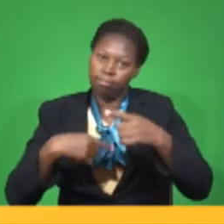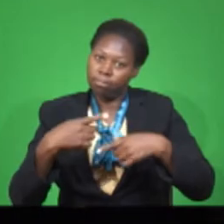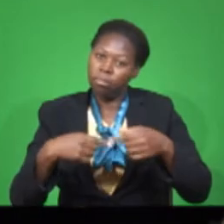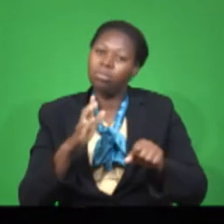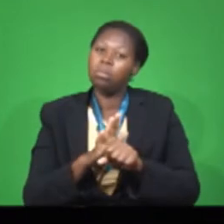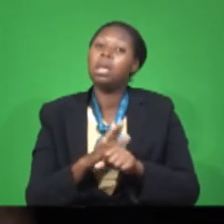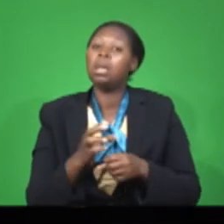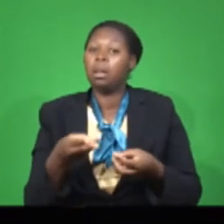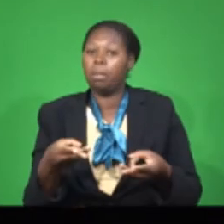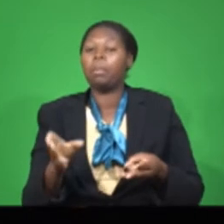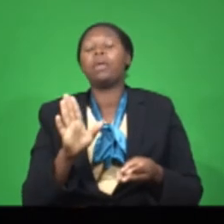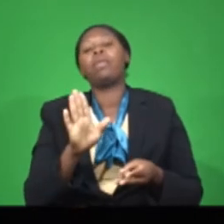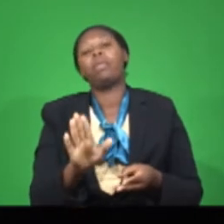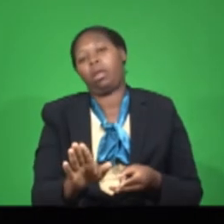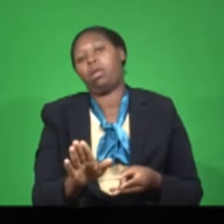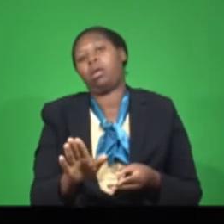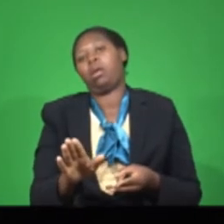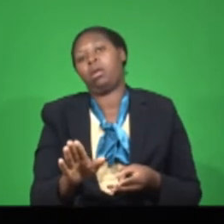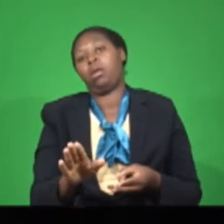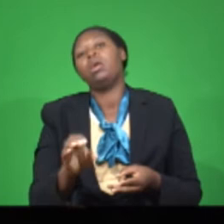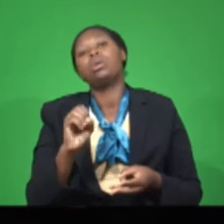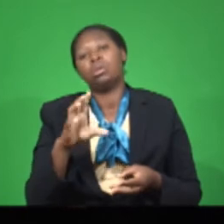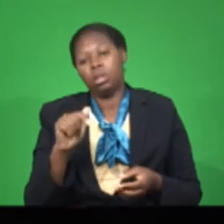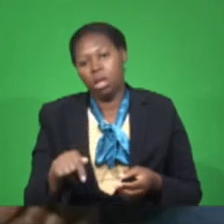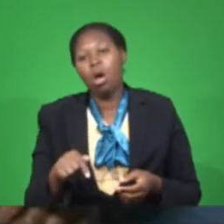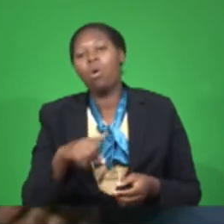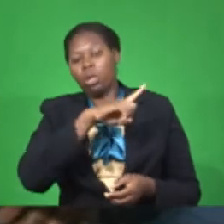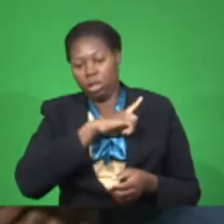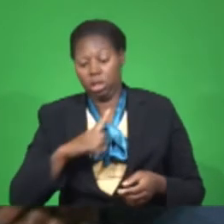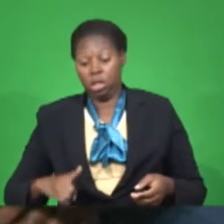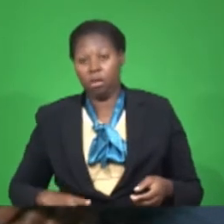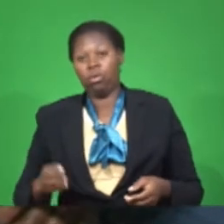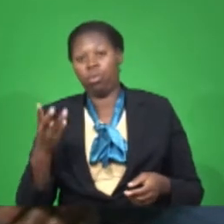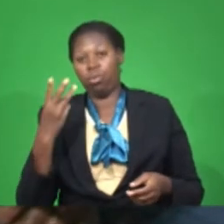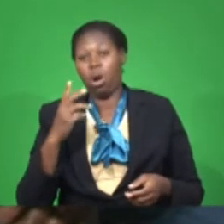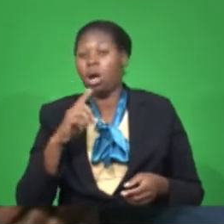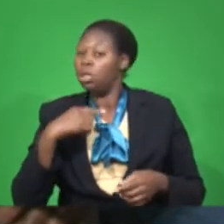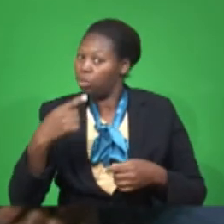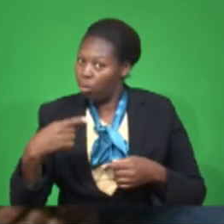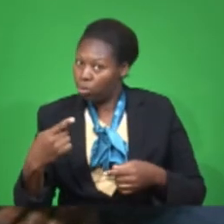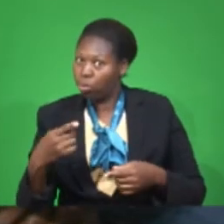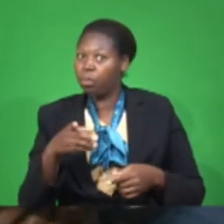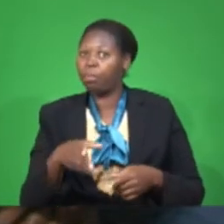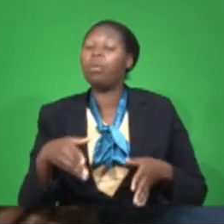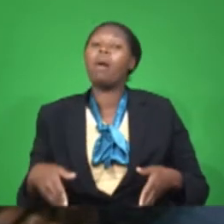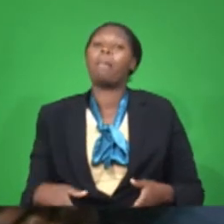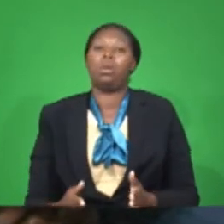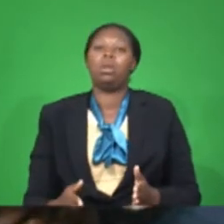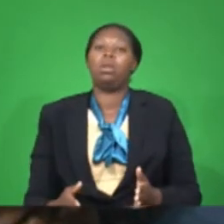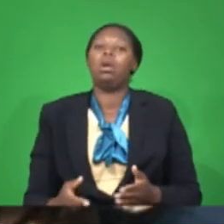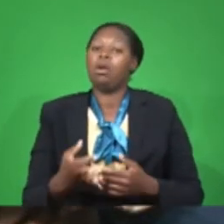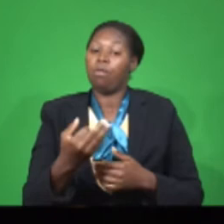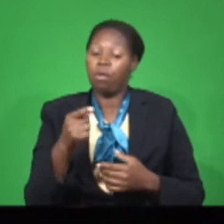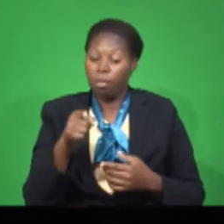mamo David. Uri kuona zvirikuitika panapa. Chipfeve chiya chepa Jeriko chainzi Rakabi chiya. Pakauya vaIsraeri